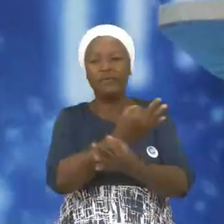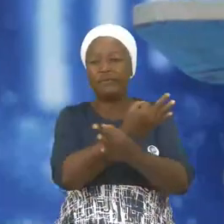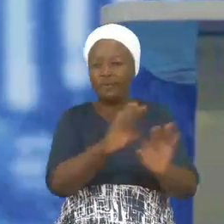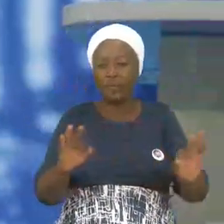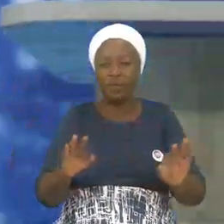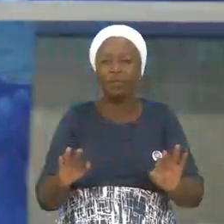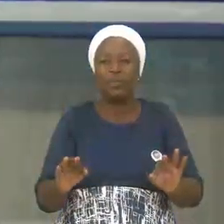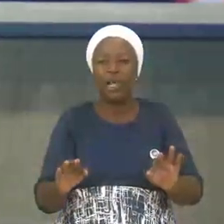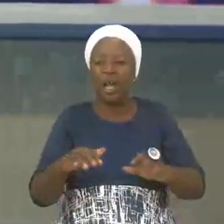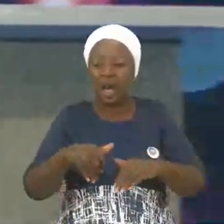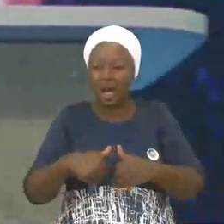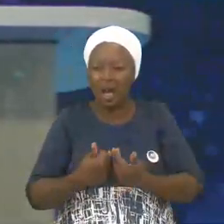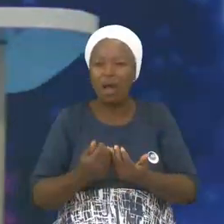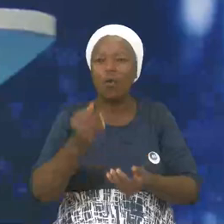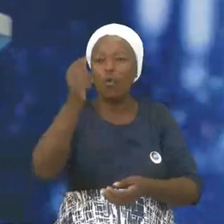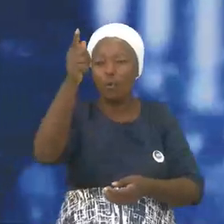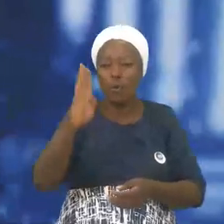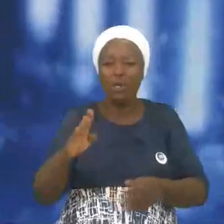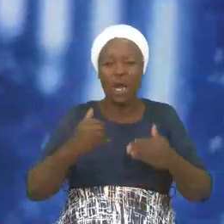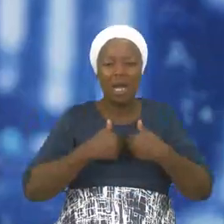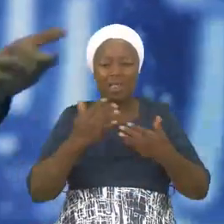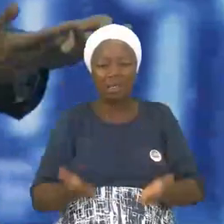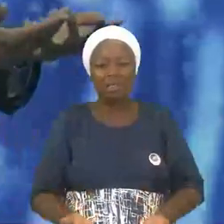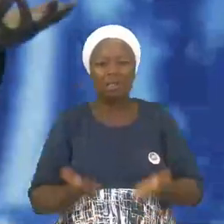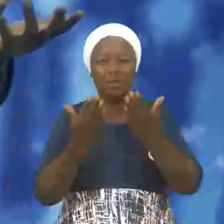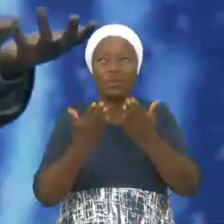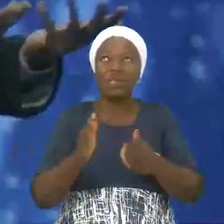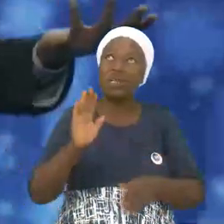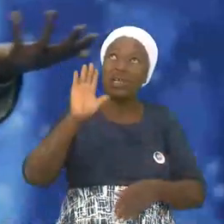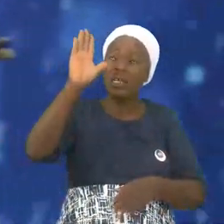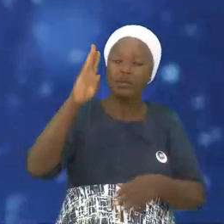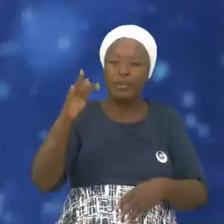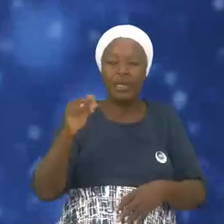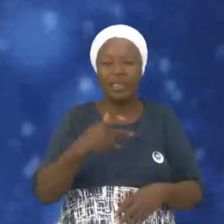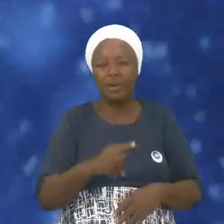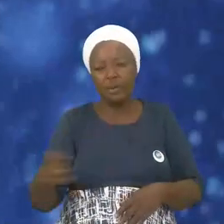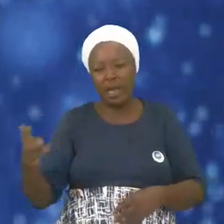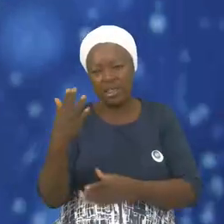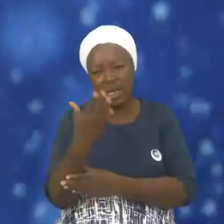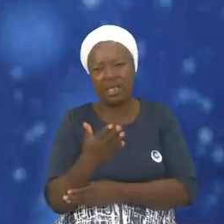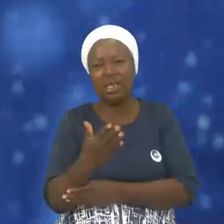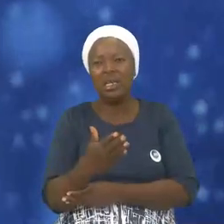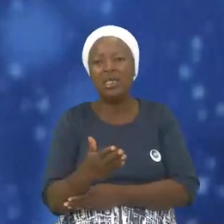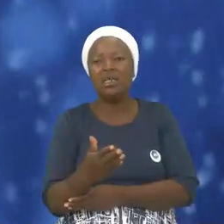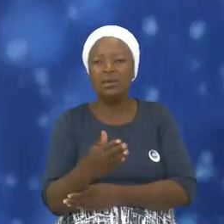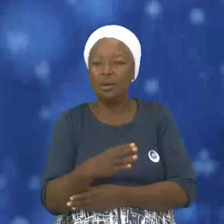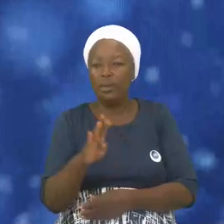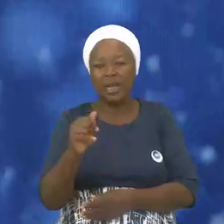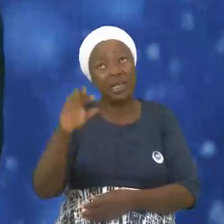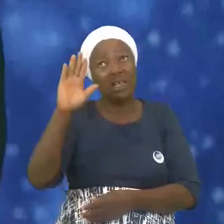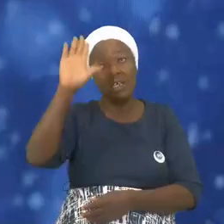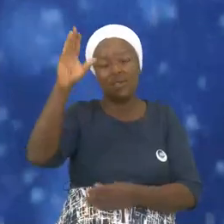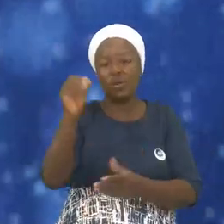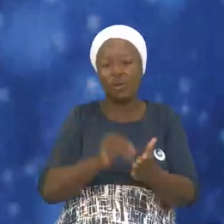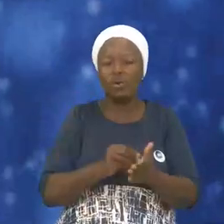prince qui apporte l'émancipation totale. Comment Dieu l'a élevé par